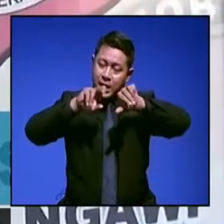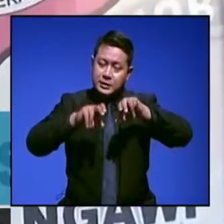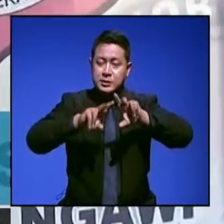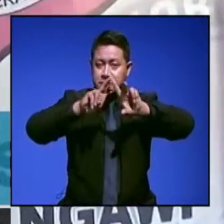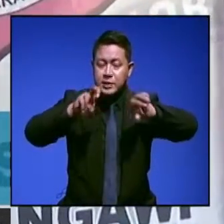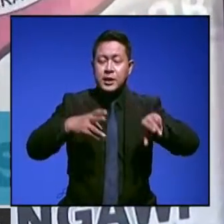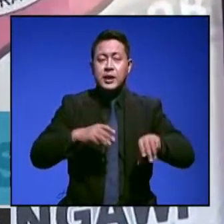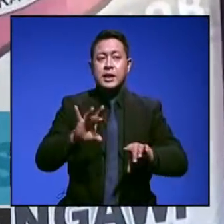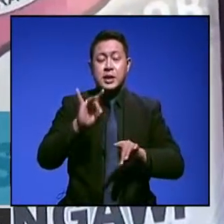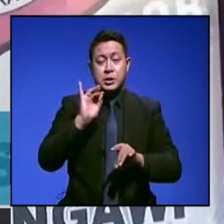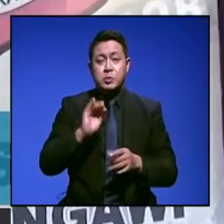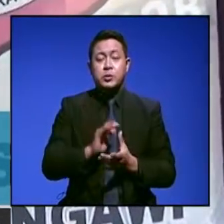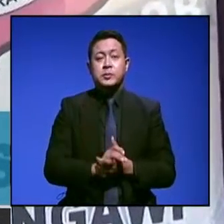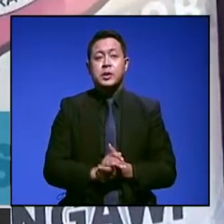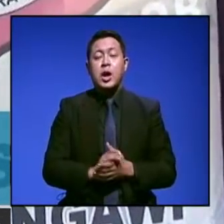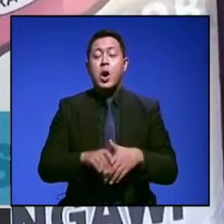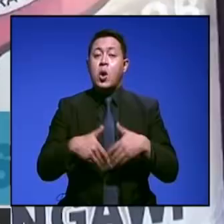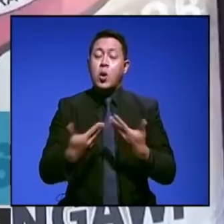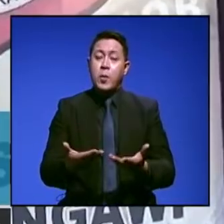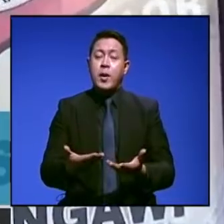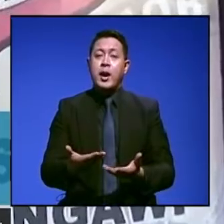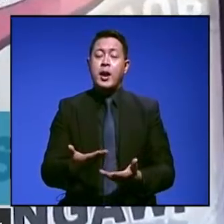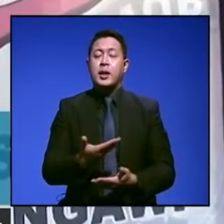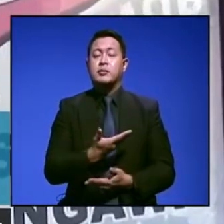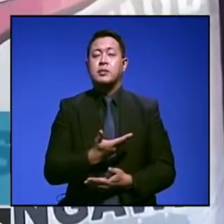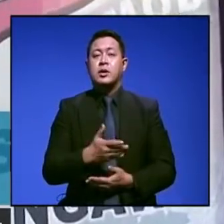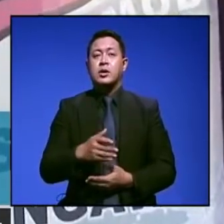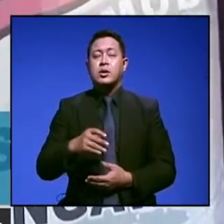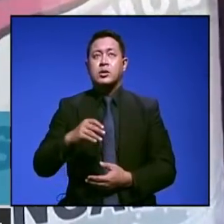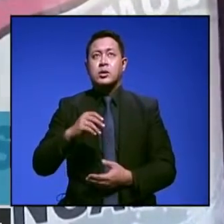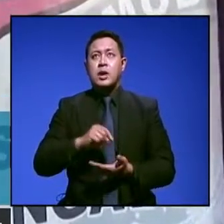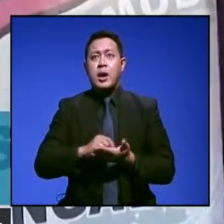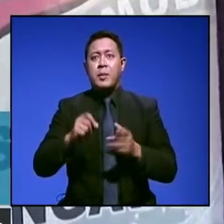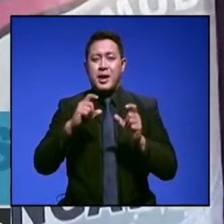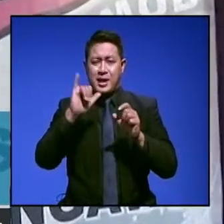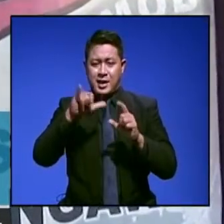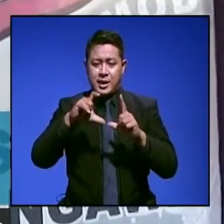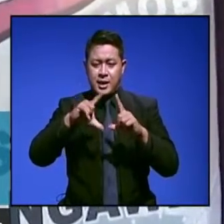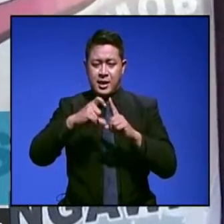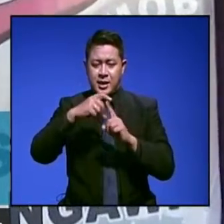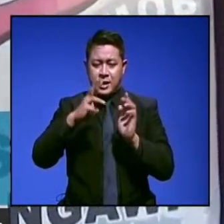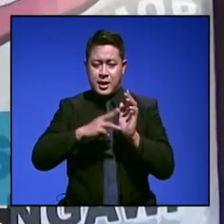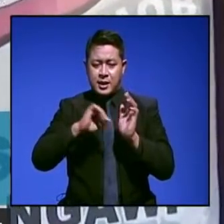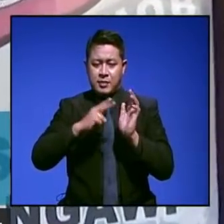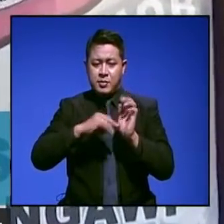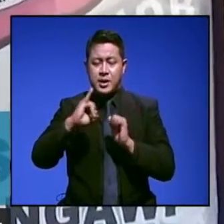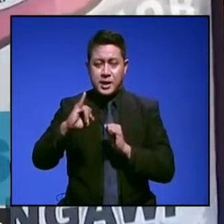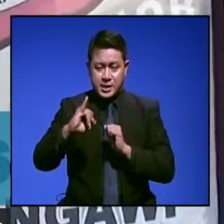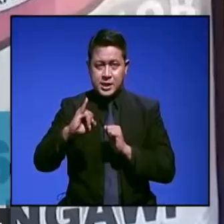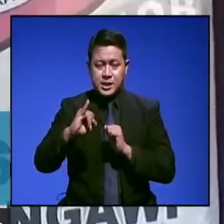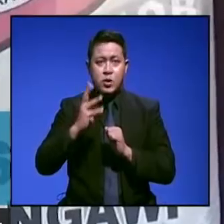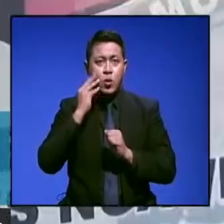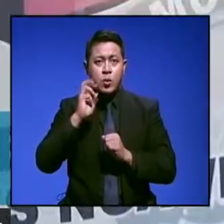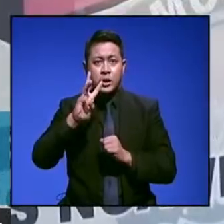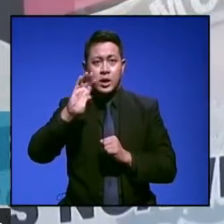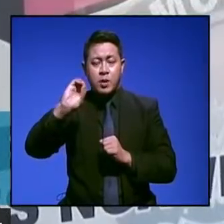yang kita temukan korban adalah Saudari Yatmini, umur 30 tahun, alamat Serenan